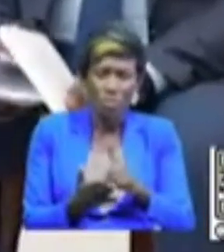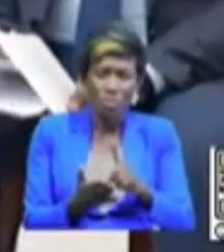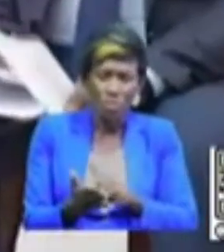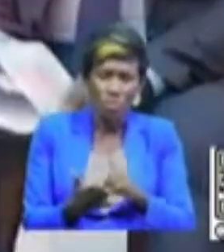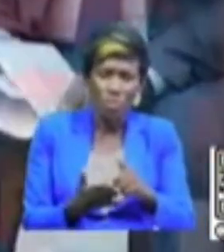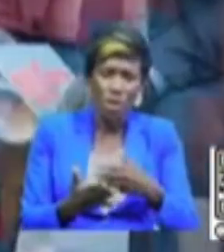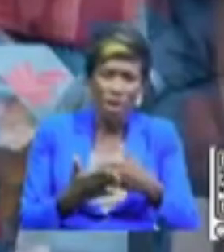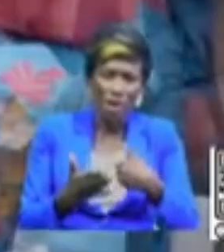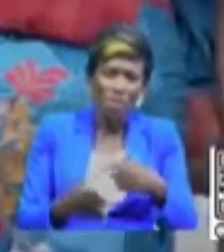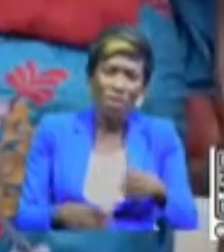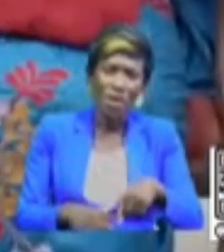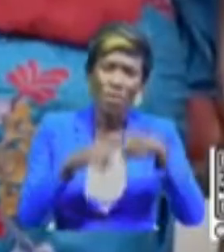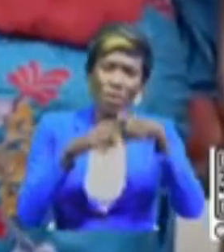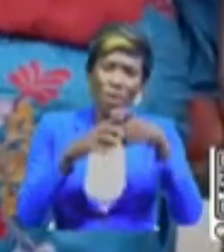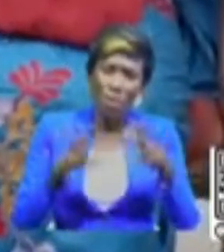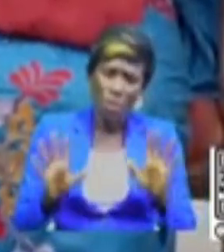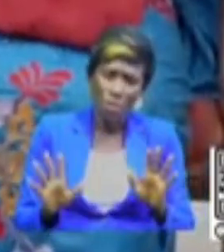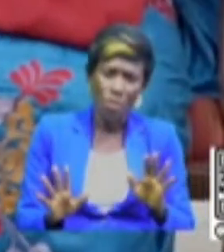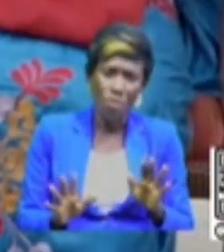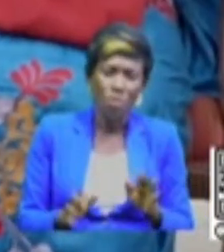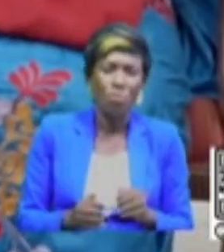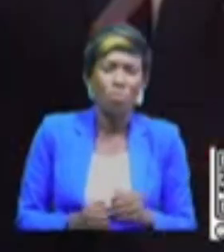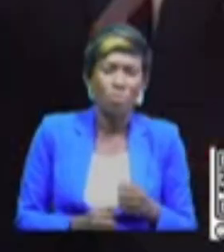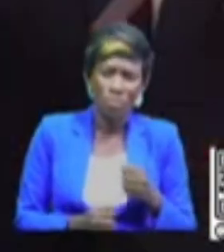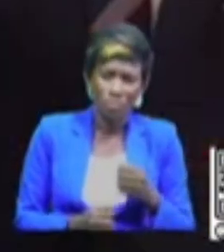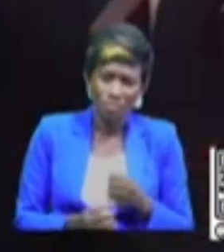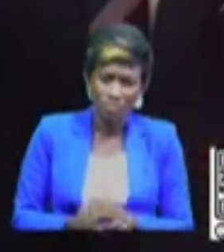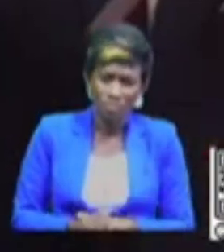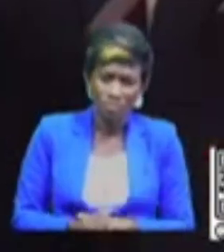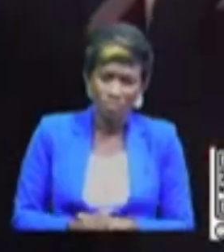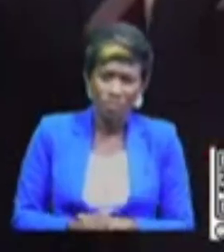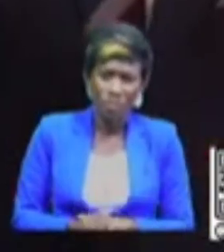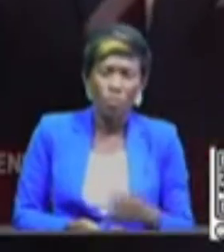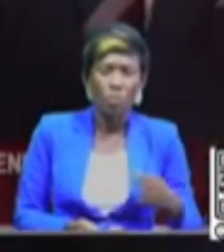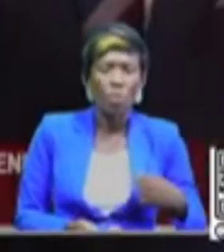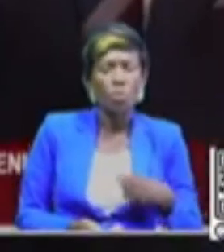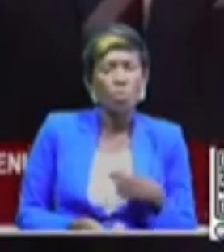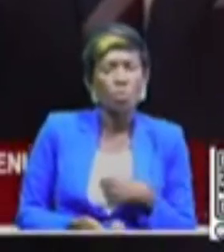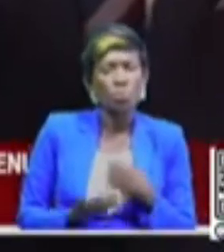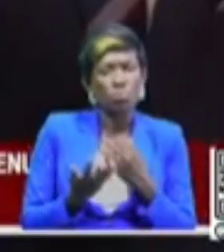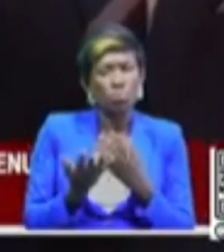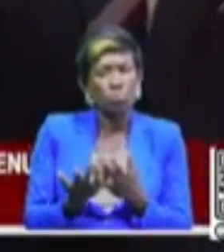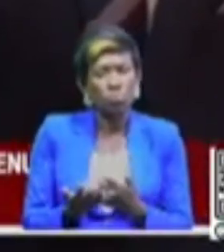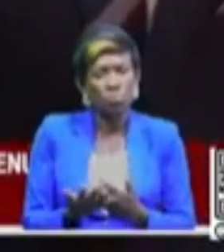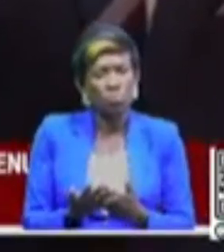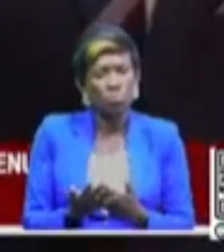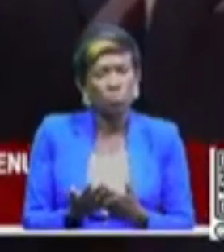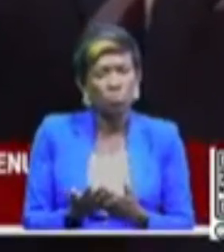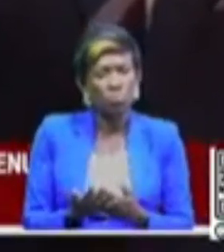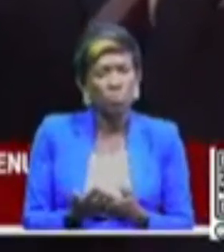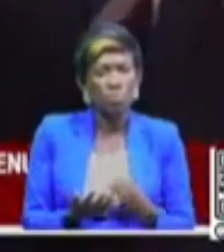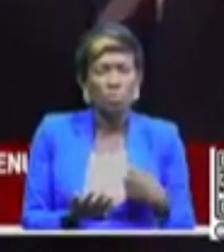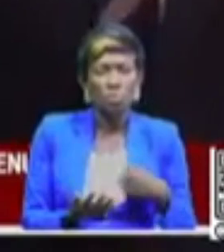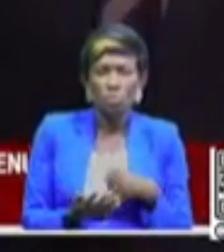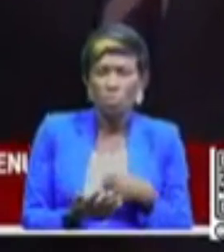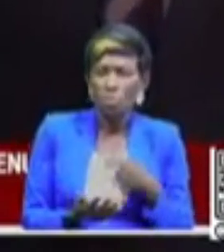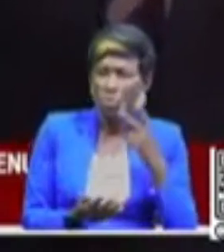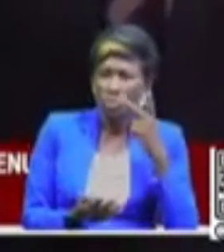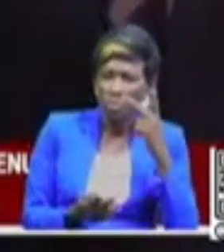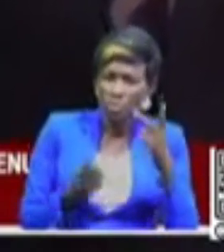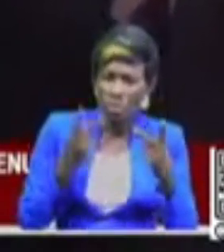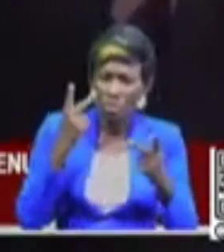la levée des sanctions, un fardeau pour le Gabon. On a attendu et on a vu des choses. On